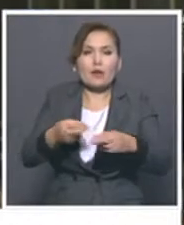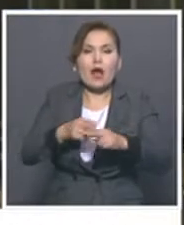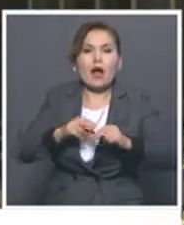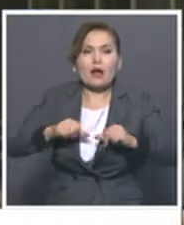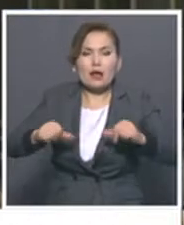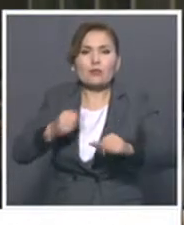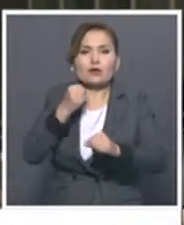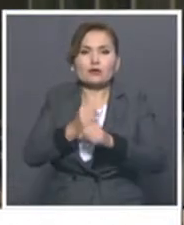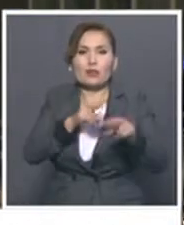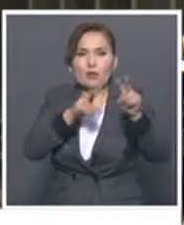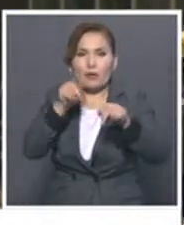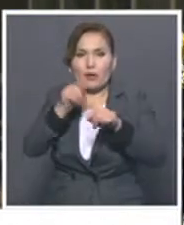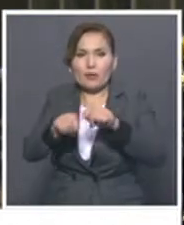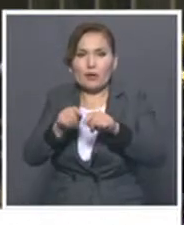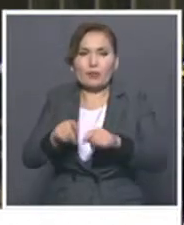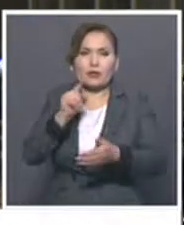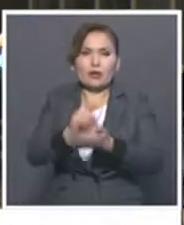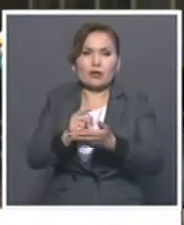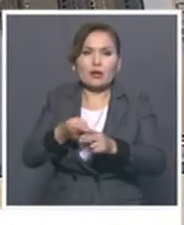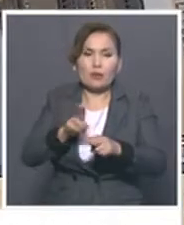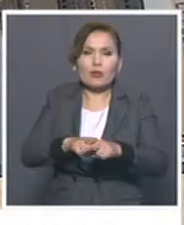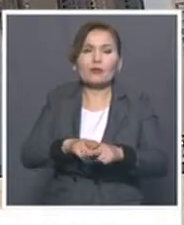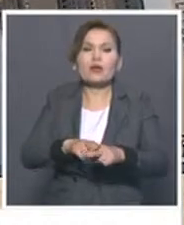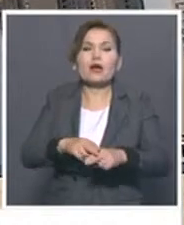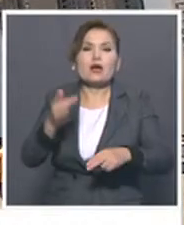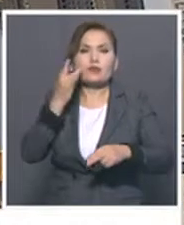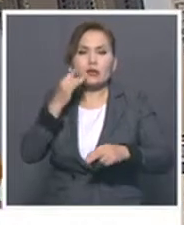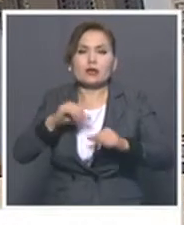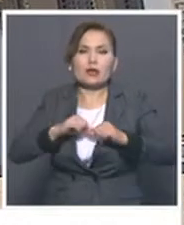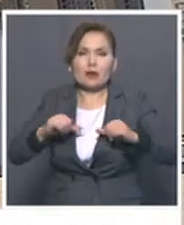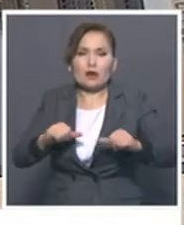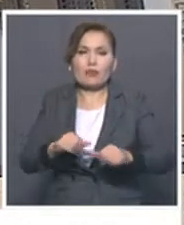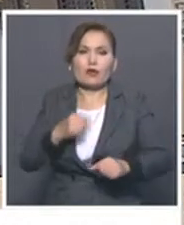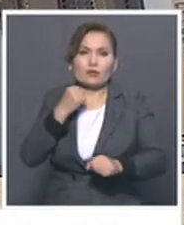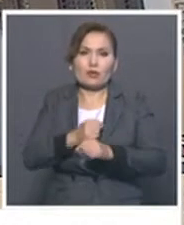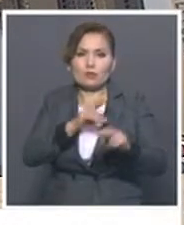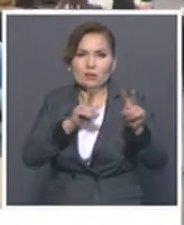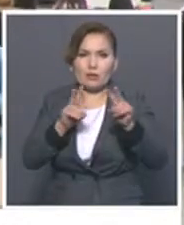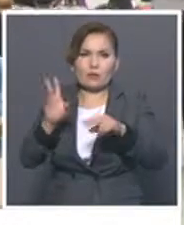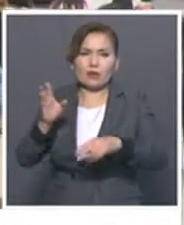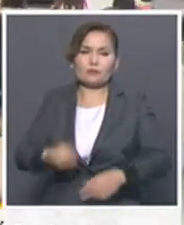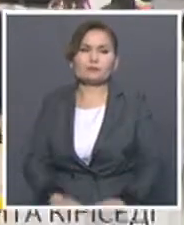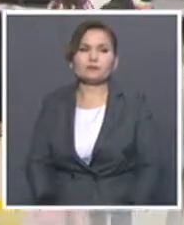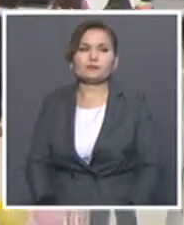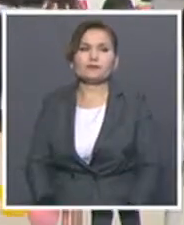талаптардың қатаң сақталуын қамтамасыз ету қажет. Бұл істен қоғам белсенділері де шет қалмайды, деді Ералы Тоғжанов.